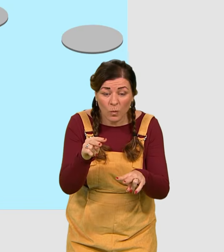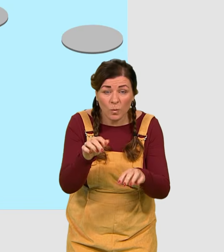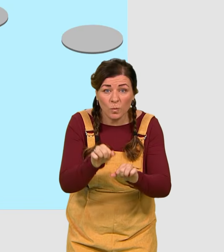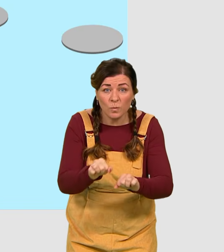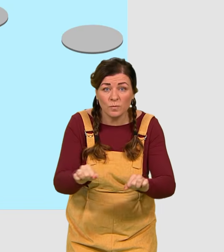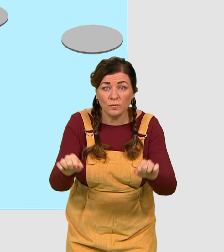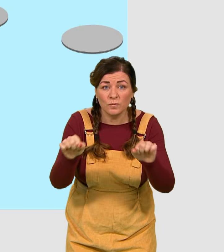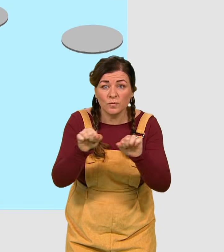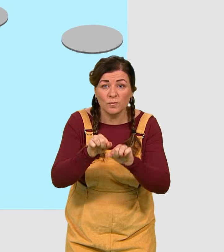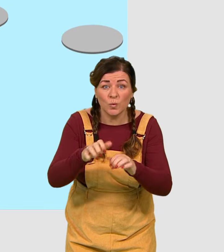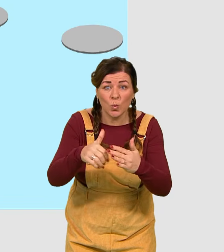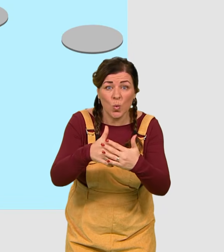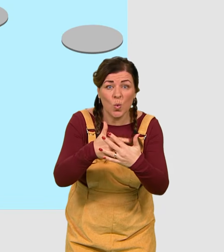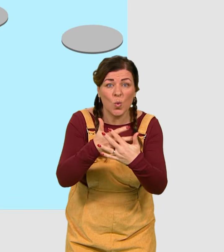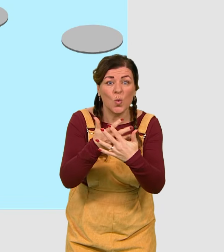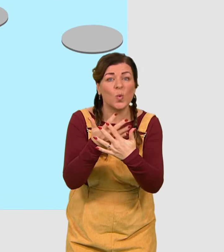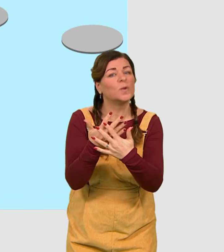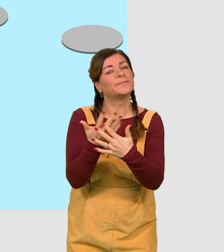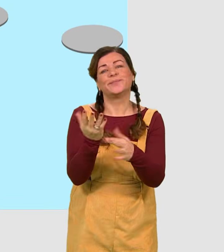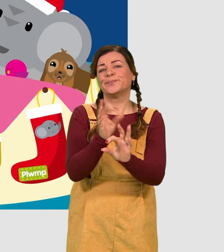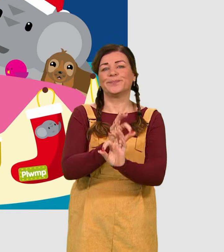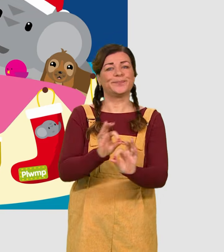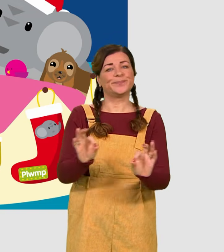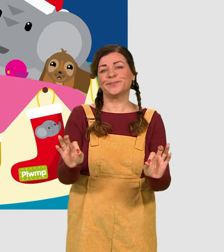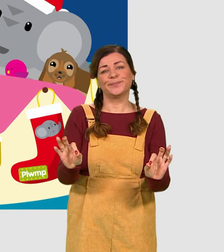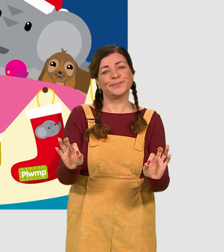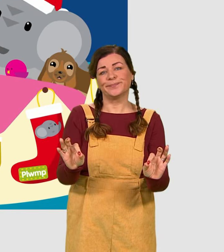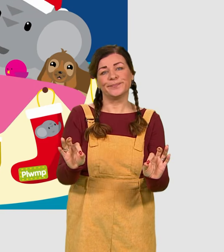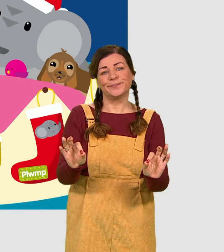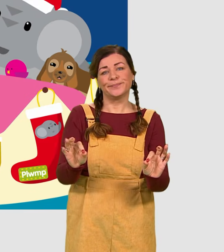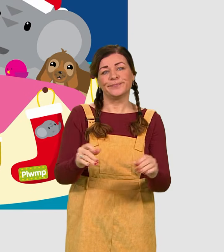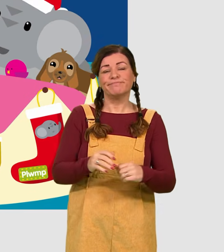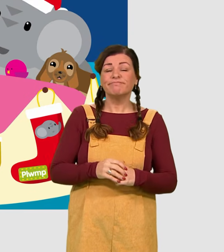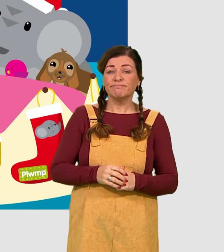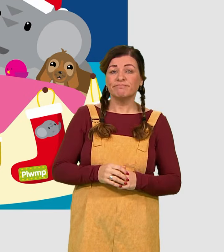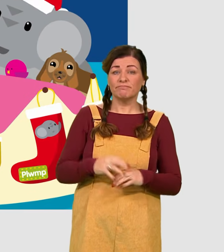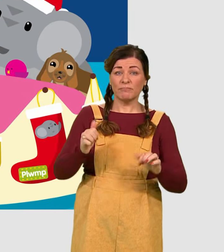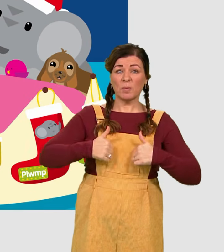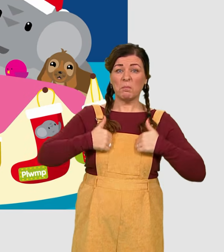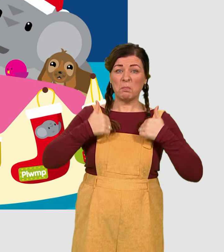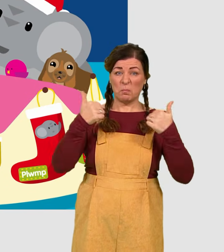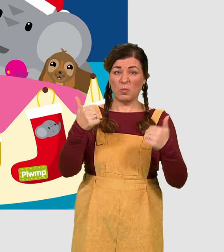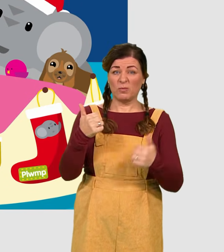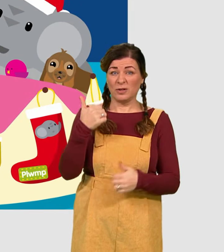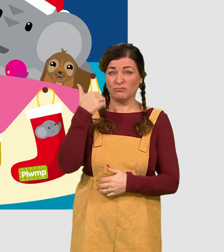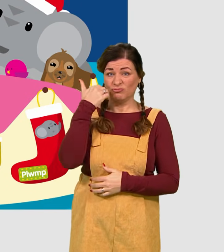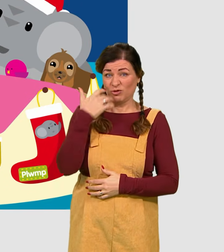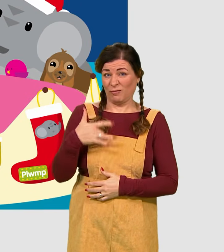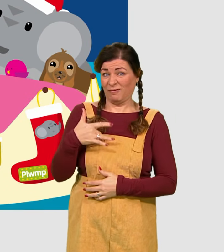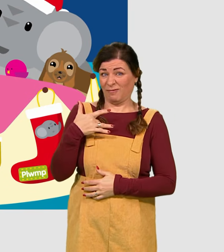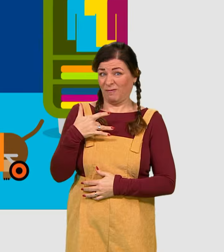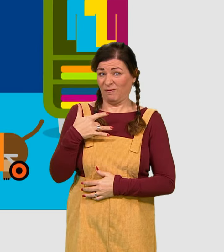Dim byd. Bore wedyn, roedd triog yn teimlo'n